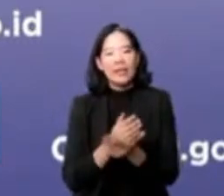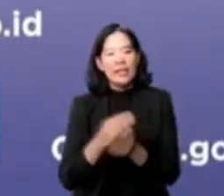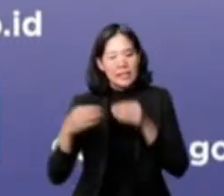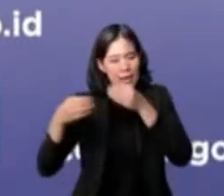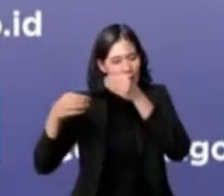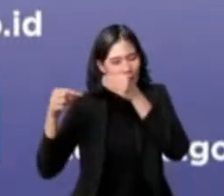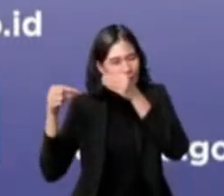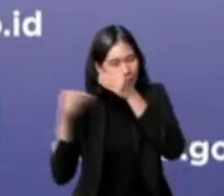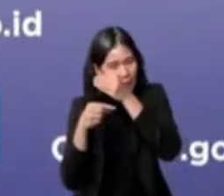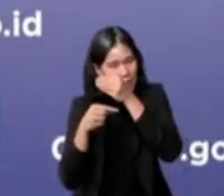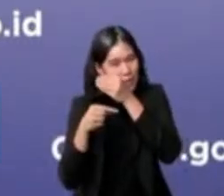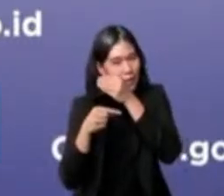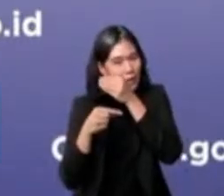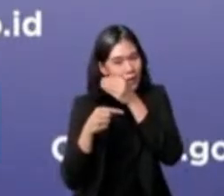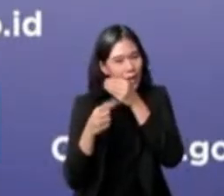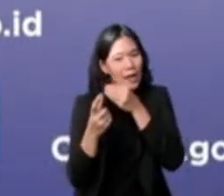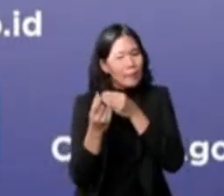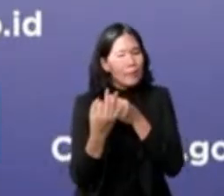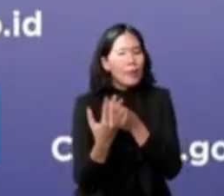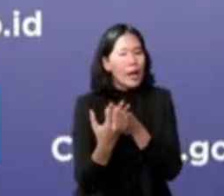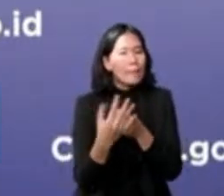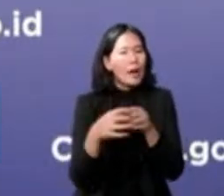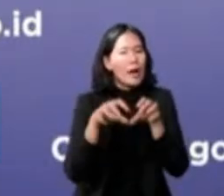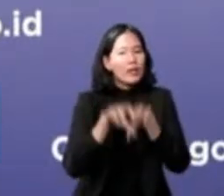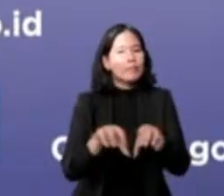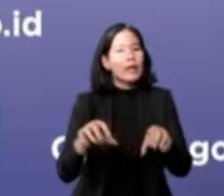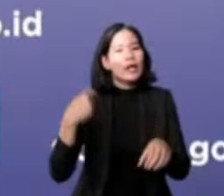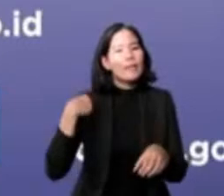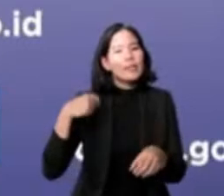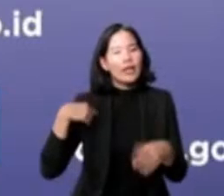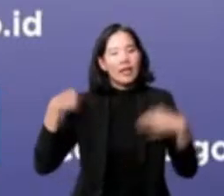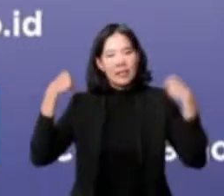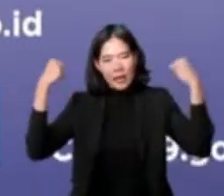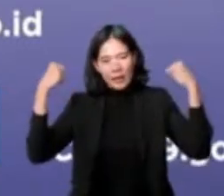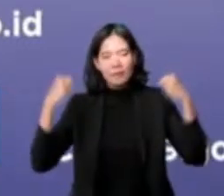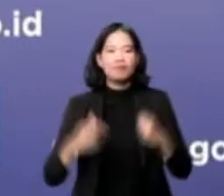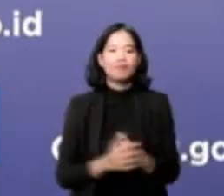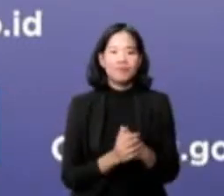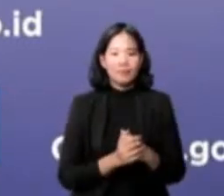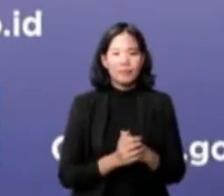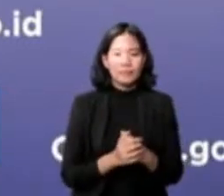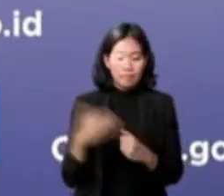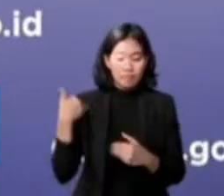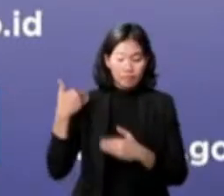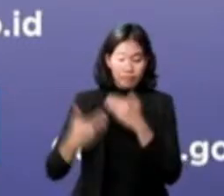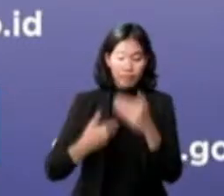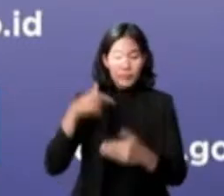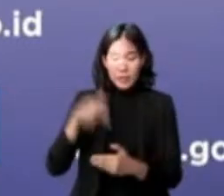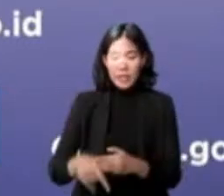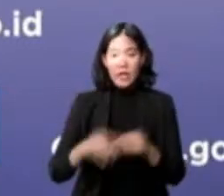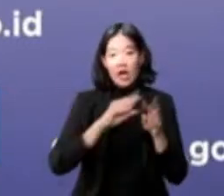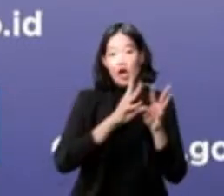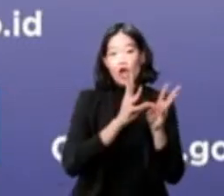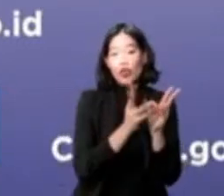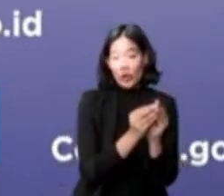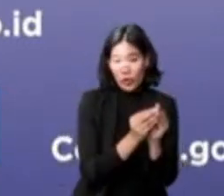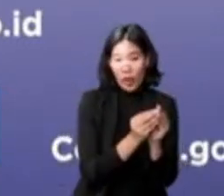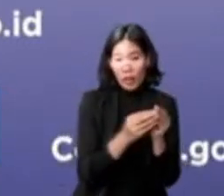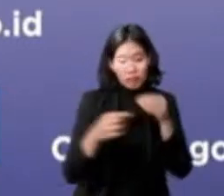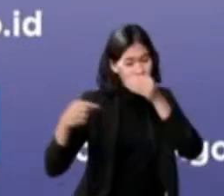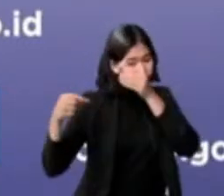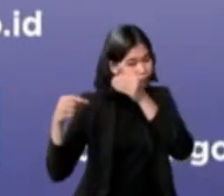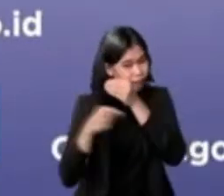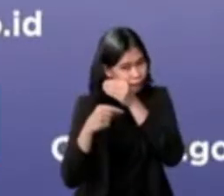pada pemeriksaan yang dilaksanakan oleh jejaring laboratorium Kementerian Kesehatan. Sampai dengan saat ini akumulasi yang